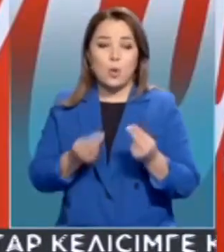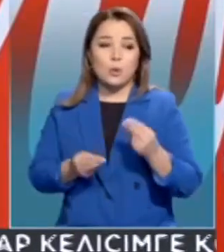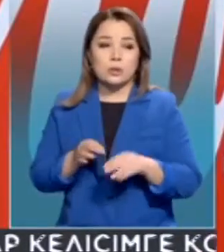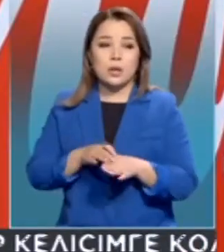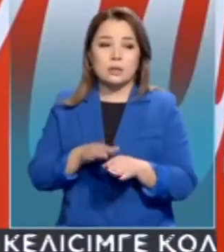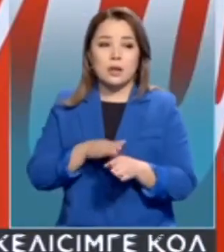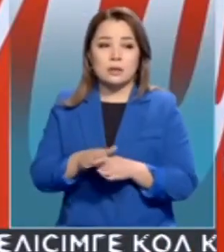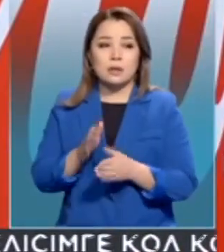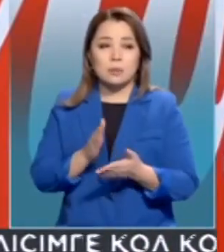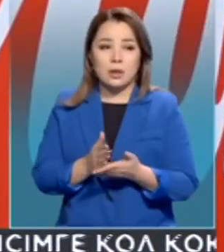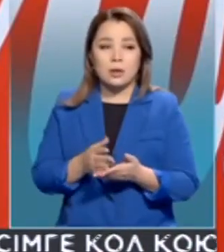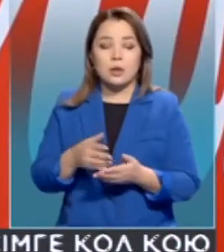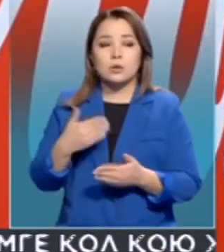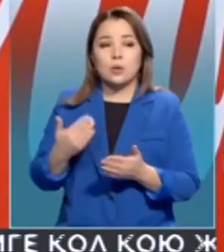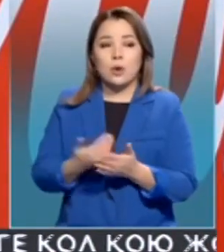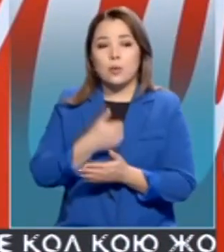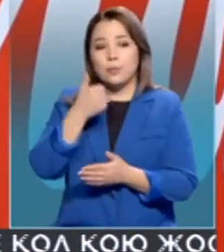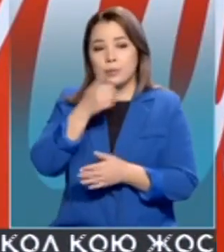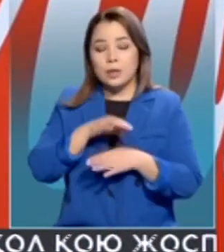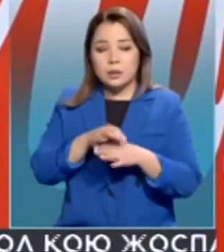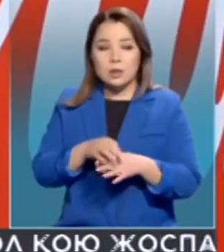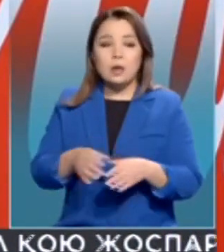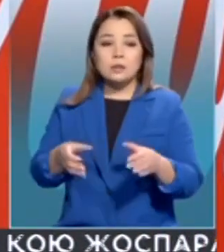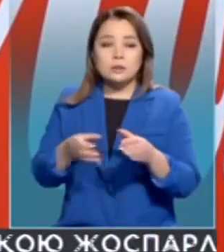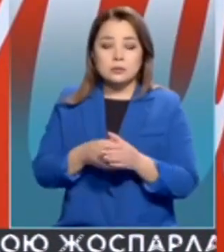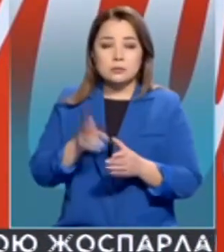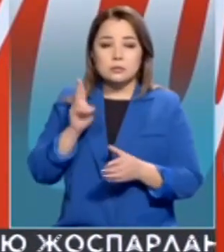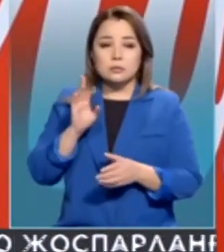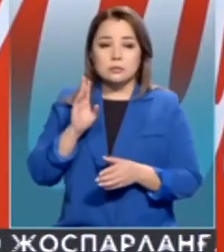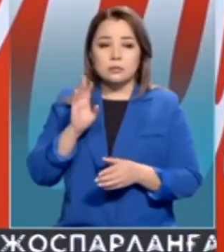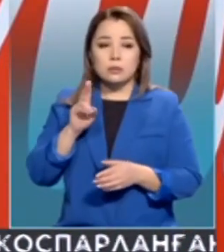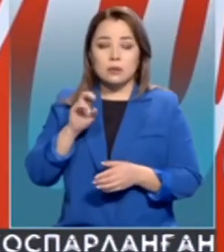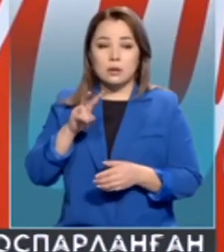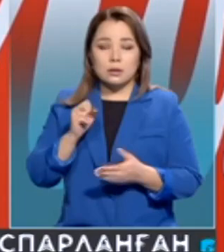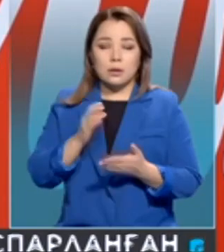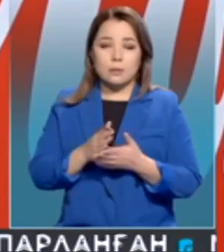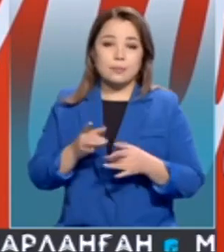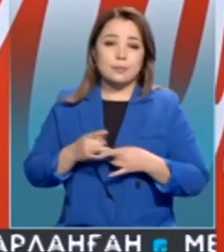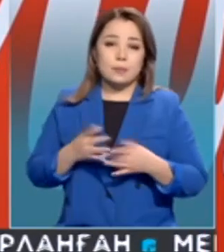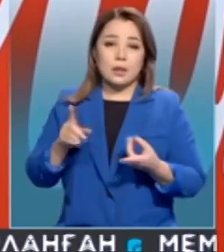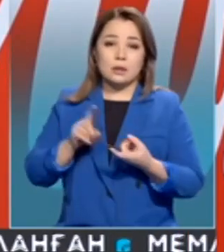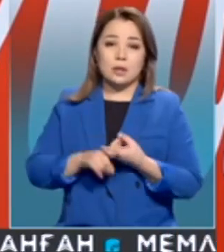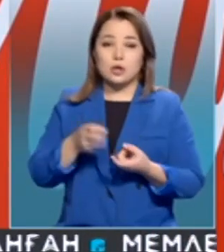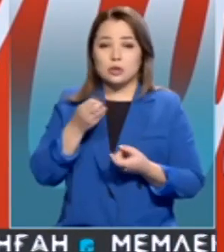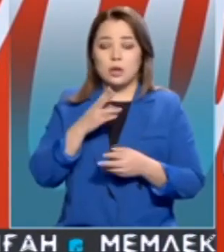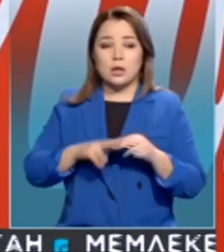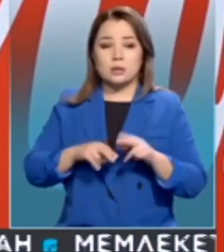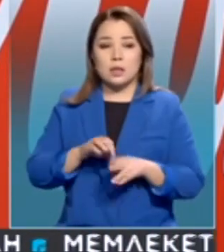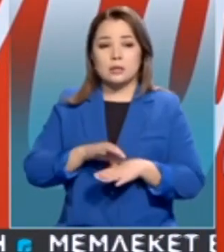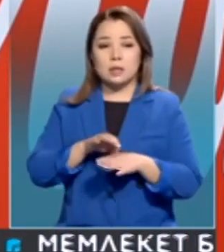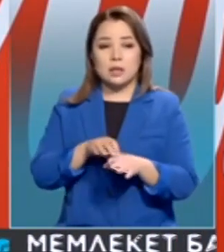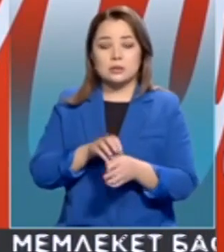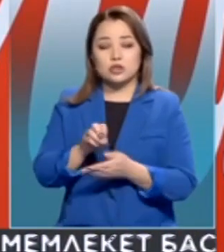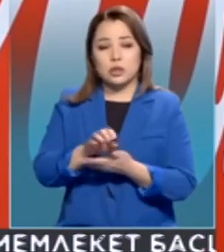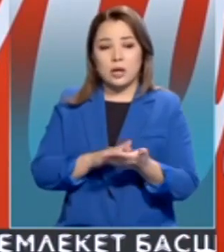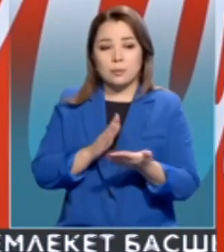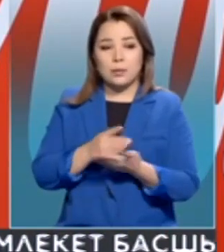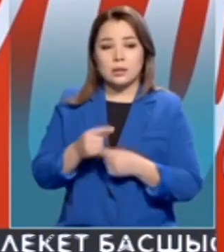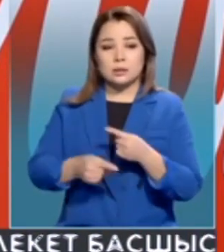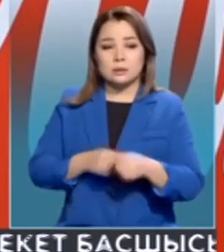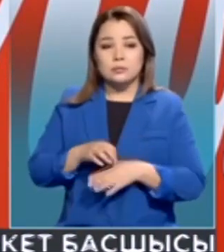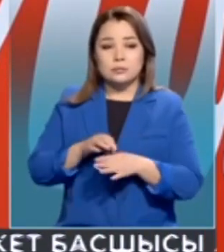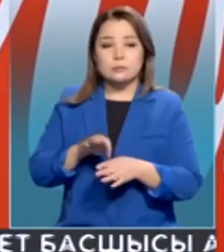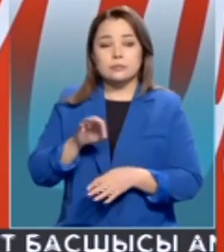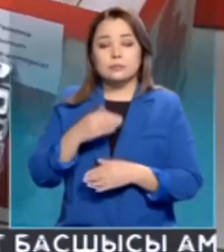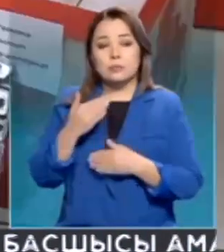ойнатылады. В преддверии Нового года компания Coca-Cola жылдың айтулы мерекесінде жақсы көңіл күй сыйлауды жалғастырып жатыр. Дәстүрге